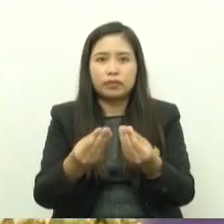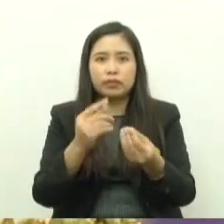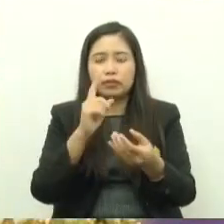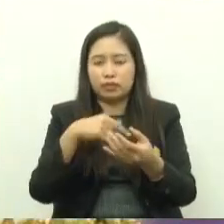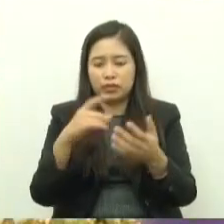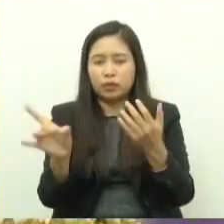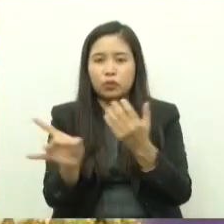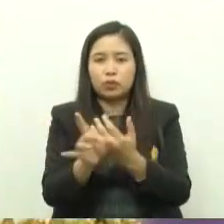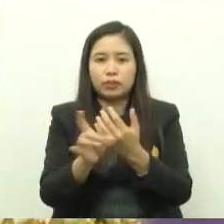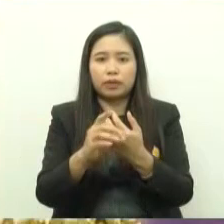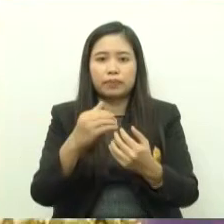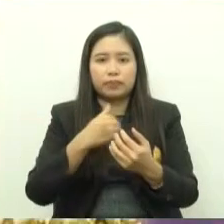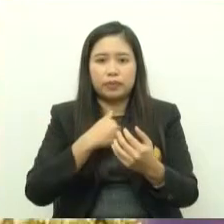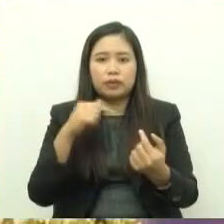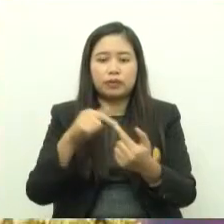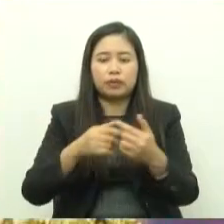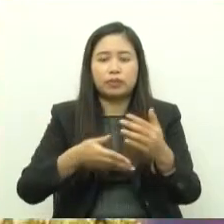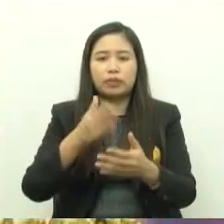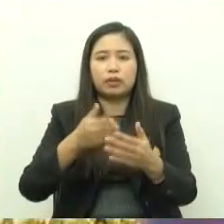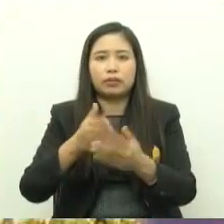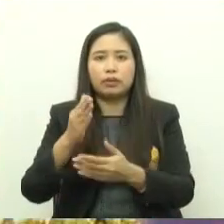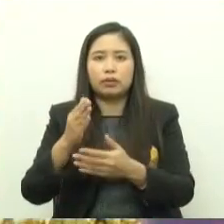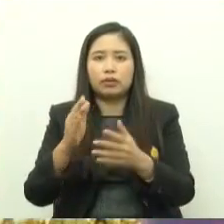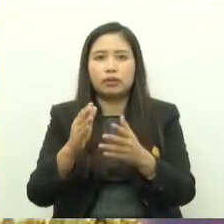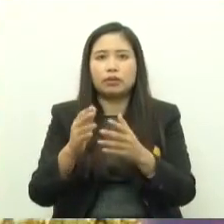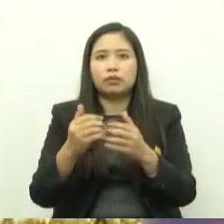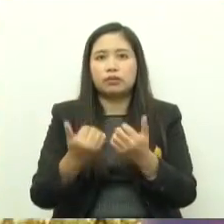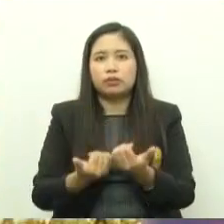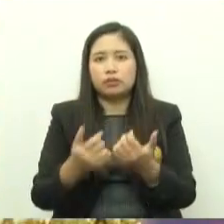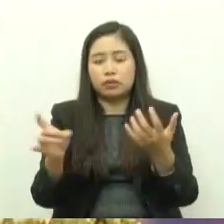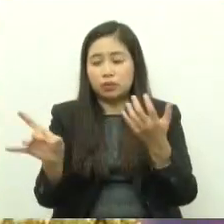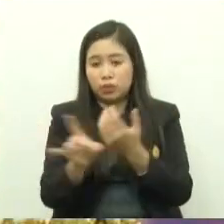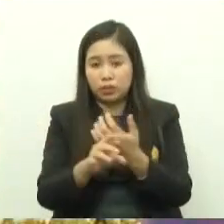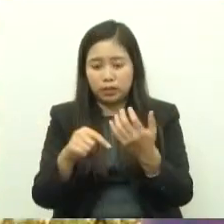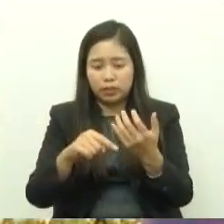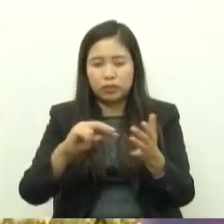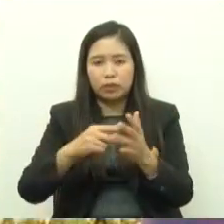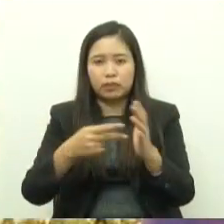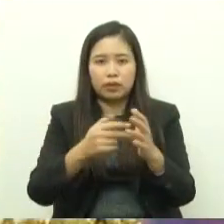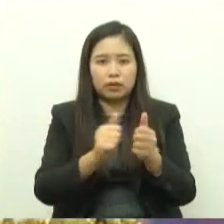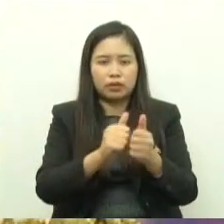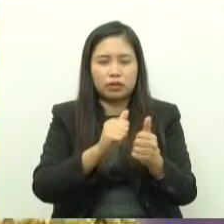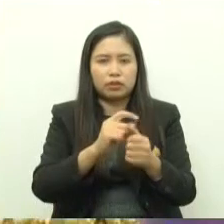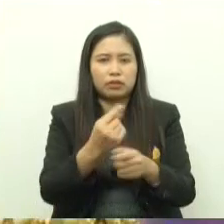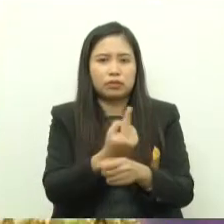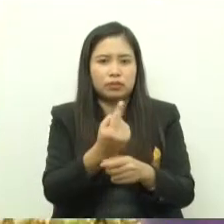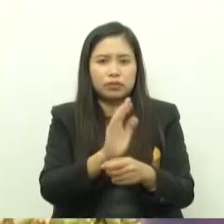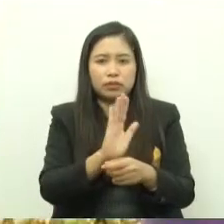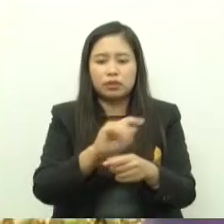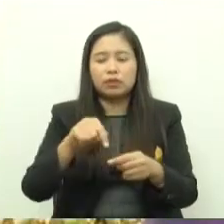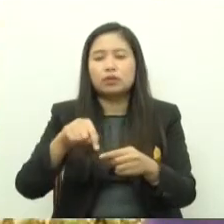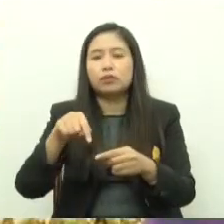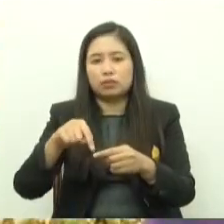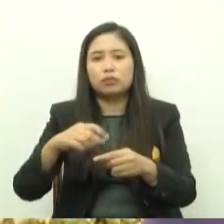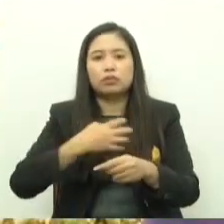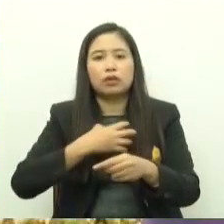พร้อมีการแข่งขันแต่คุณภาพที่ว่าไม่ได้เป็นคุณภาพที่ว่าไปแข่งขันว่าคนต้องเอาคัดคนเก่งแต่เราต้อง